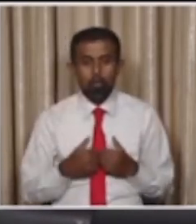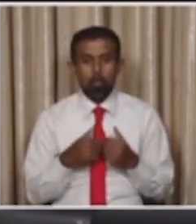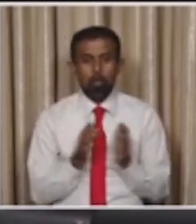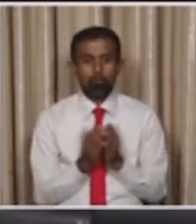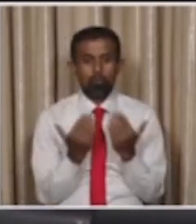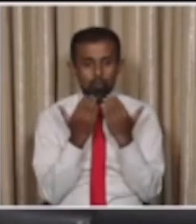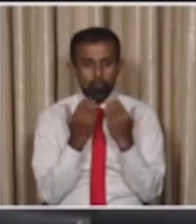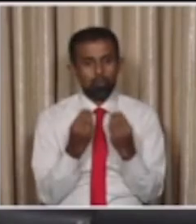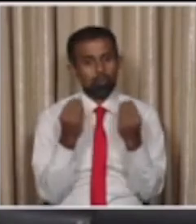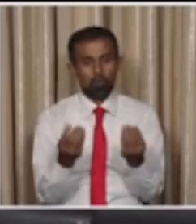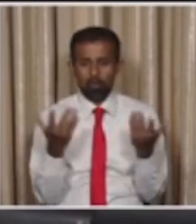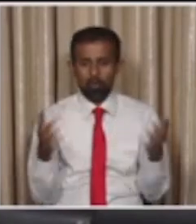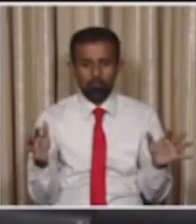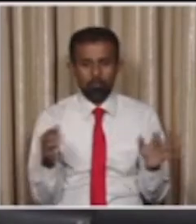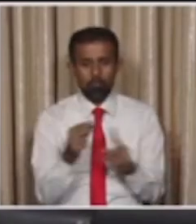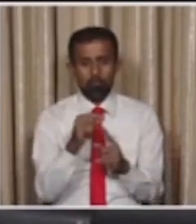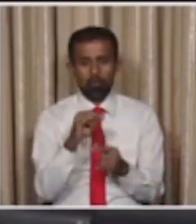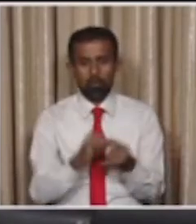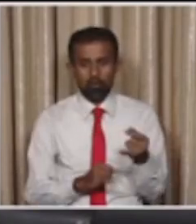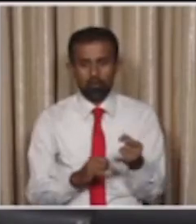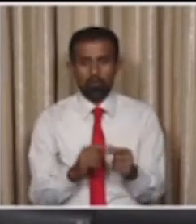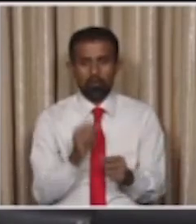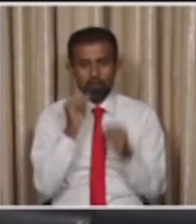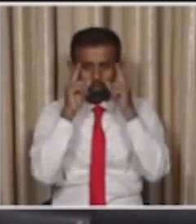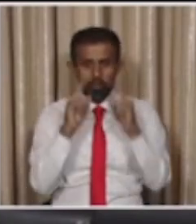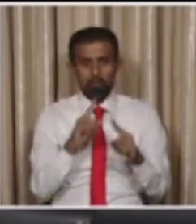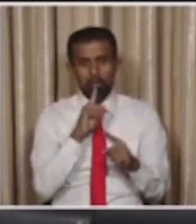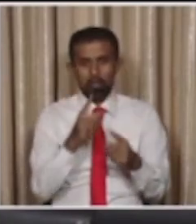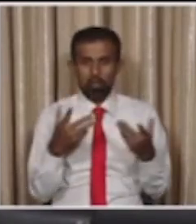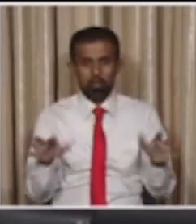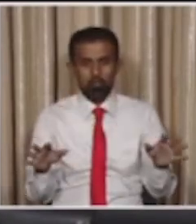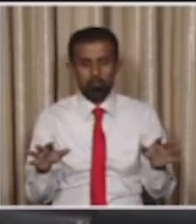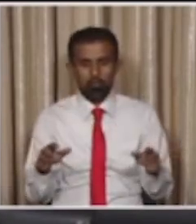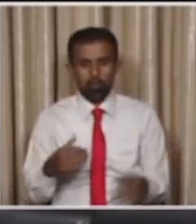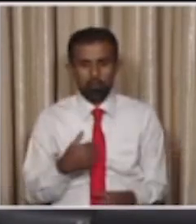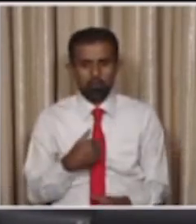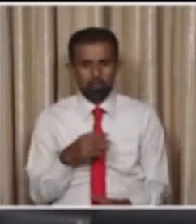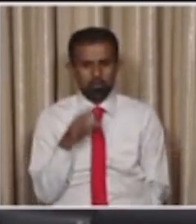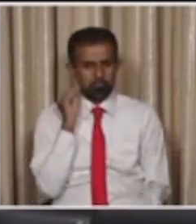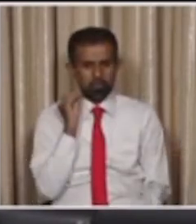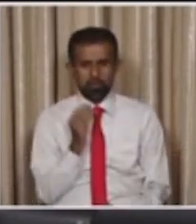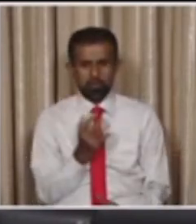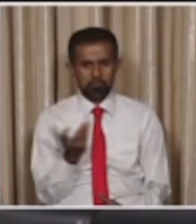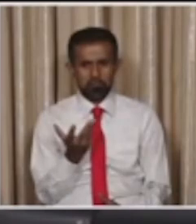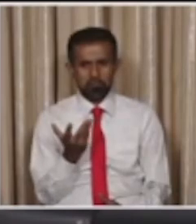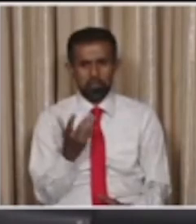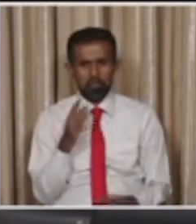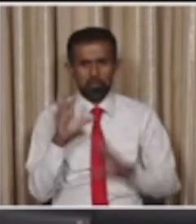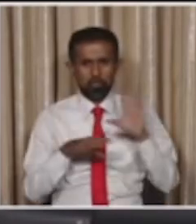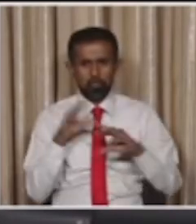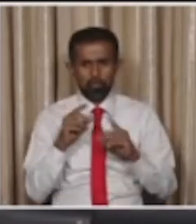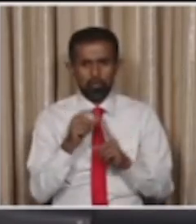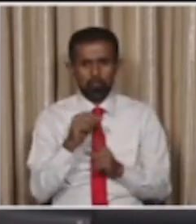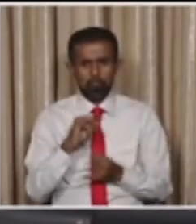උපදෙස් දීලා තිබෙනවා, ප්‍රාදේශීය ලේකම්වරු දැනුවත් කරලා තිබෙනවා. ඔය මම මට පිළිගන්න බෑ මේ සම්බන්ධයෙන් තොරතුරක් තාම